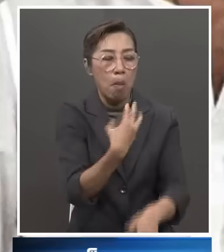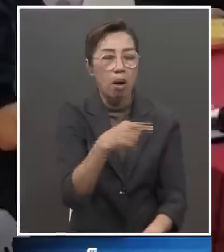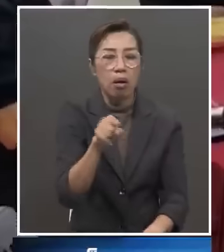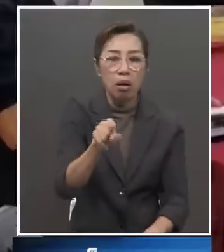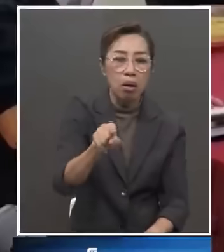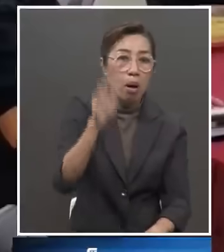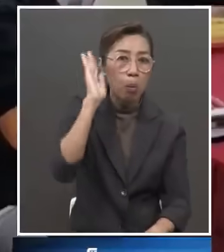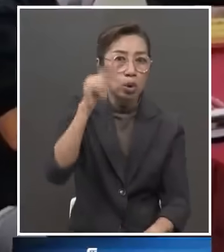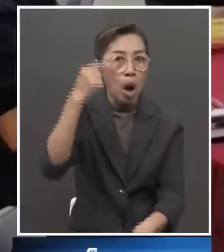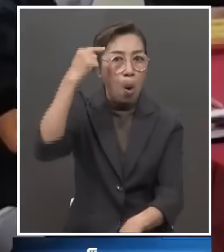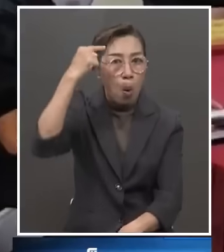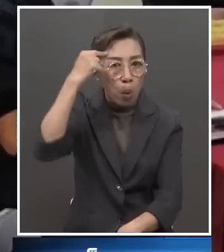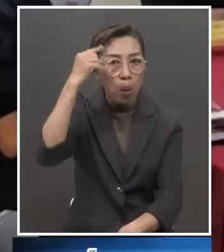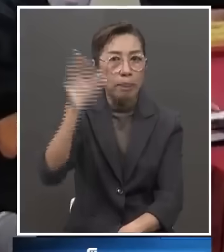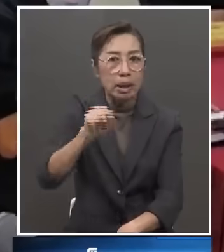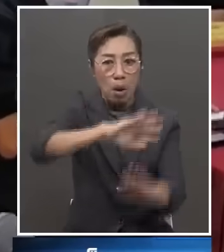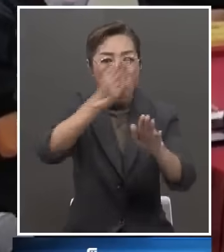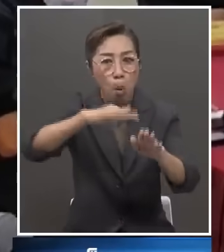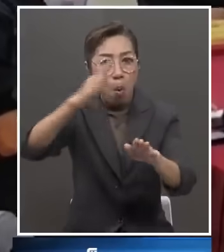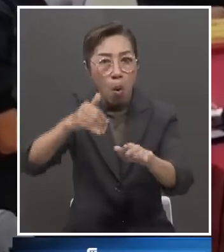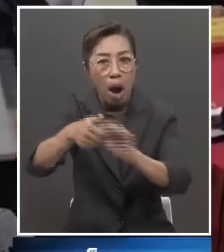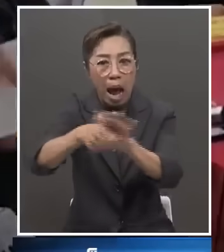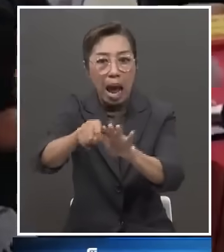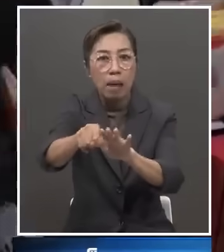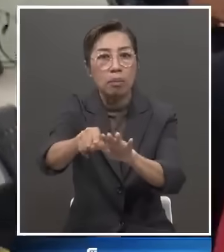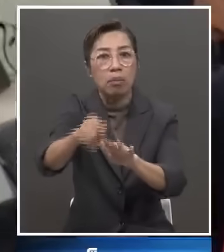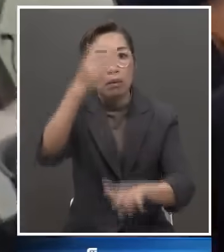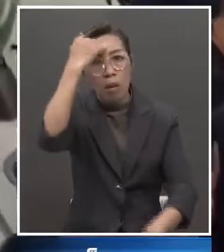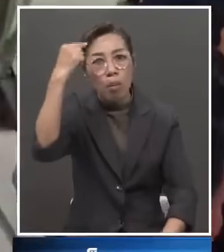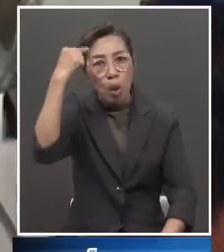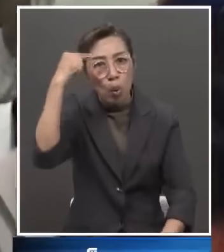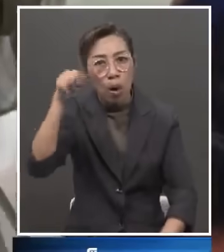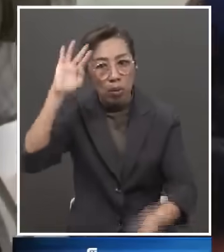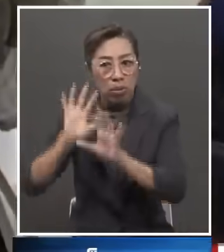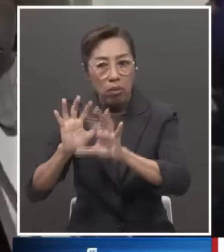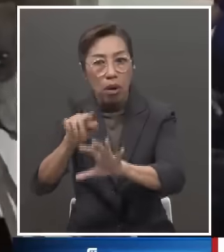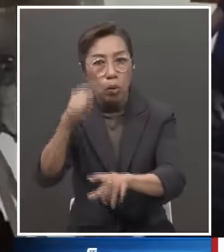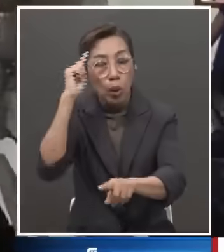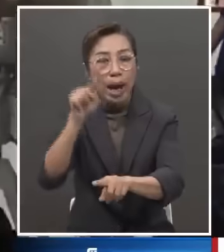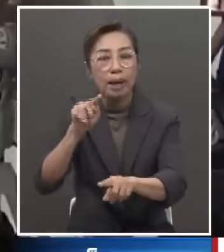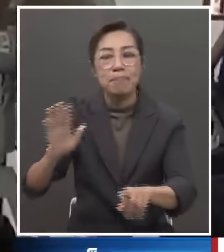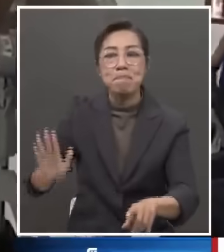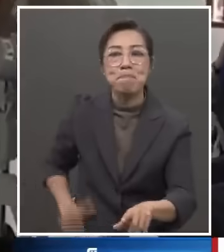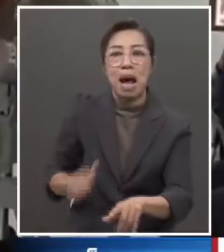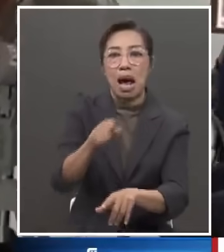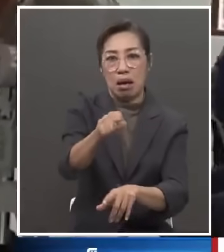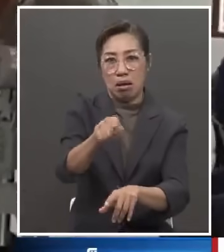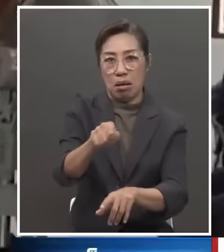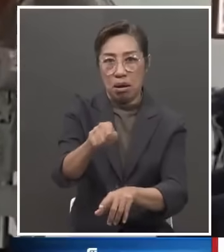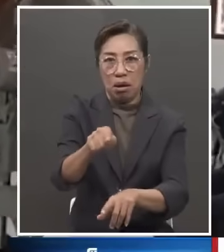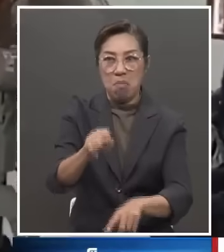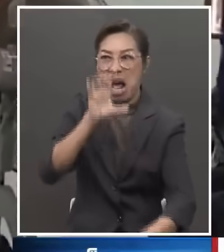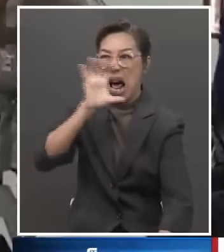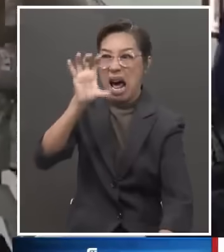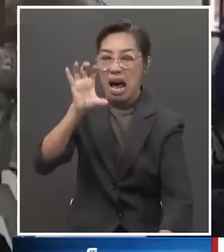เสี่แป้งไหวตัวทันนะฮะเพราะว่ามีสุนัขอยู่หน้าที่พักฮะอืส่งเสียงเห่าขึ้นมาทำให้เสี่ยแป้ง